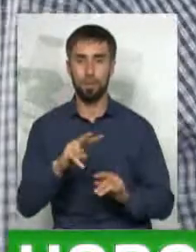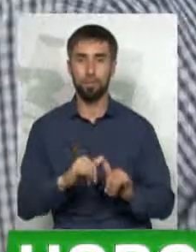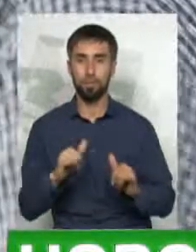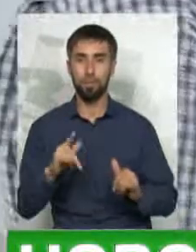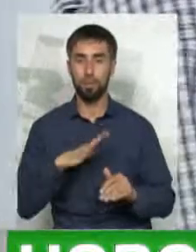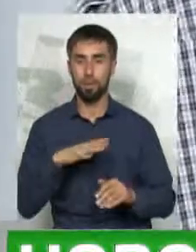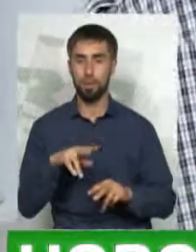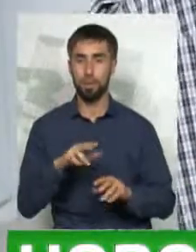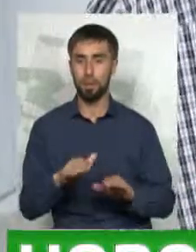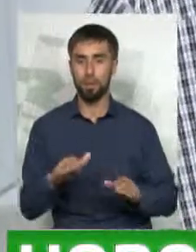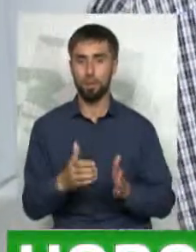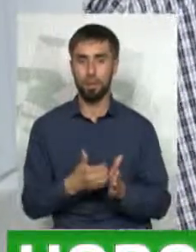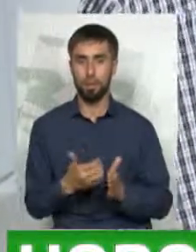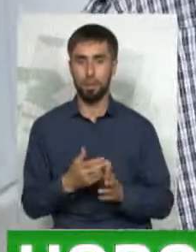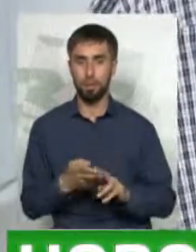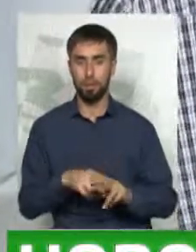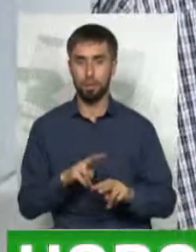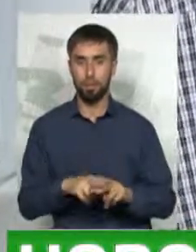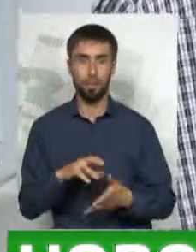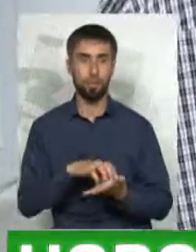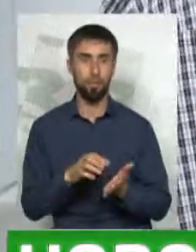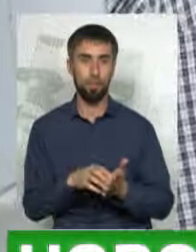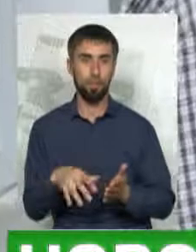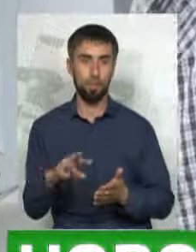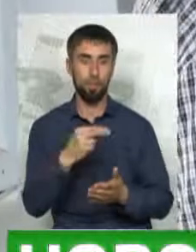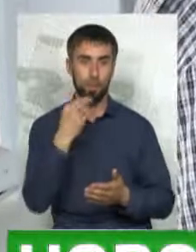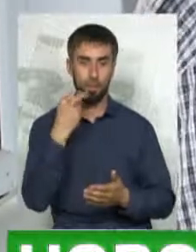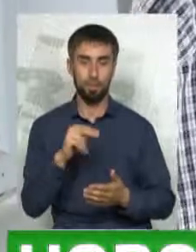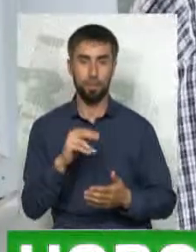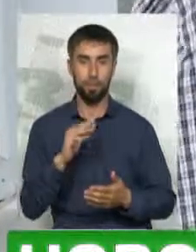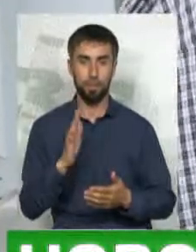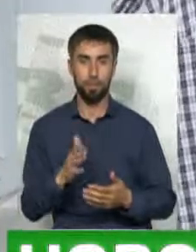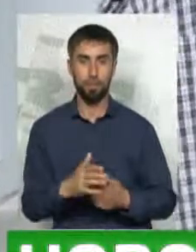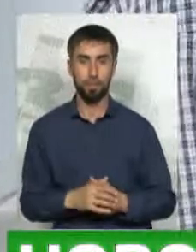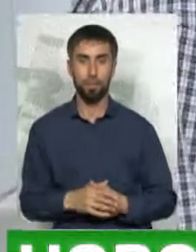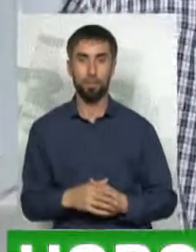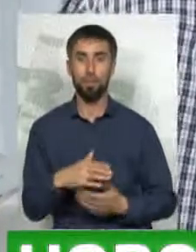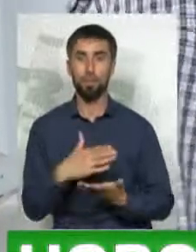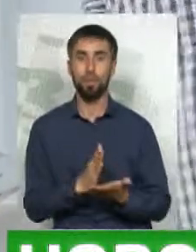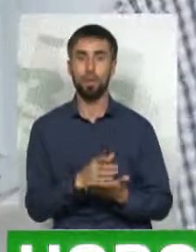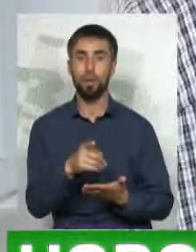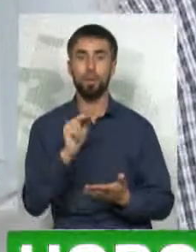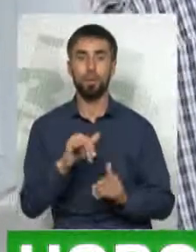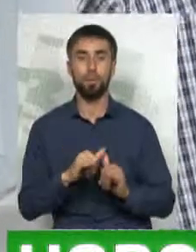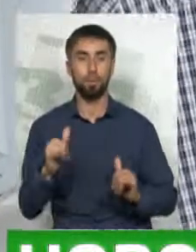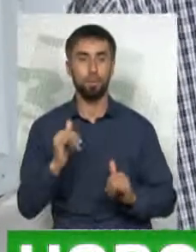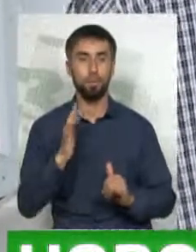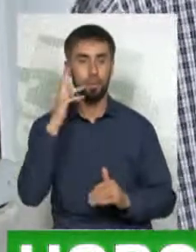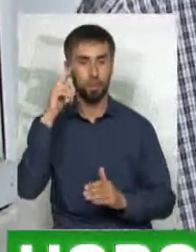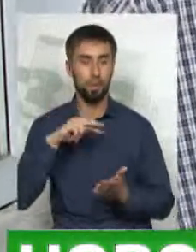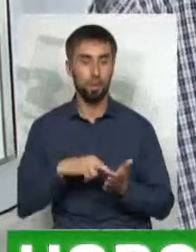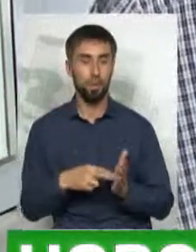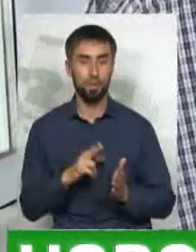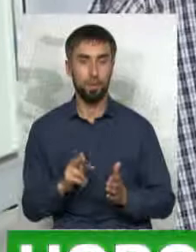что острый метод. Помещение, еще и капитальный. Расширить мыштили. Расширить вам. Я чихну,